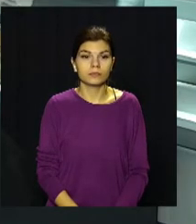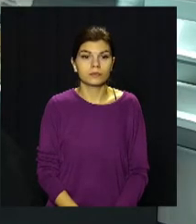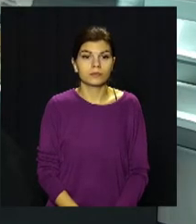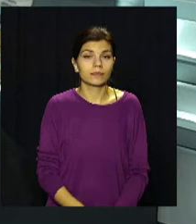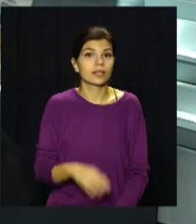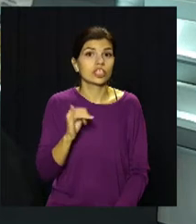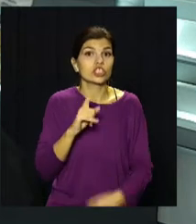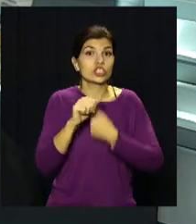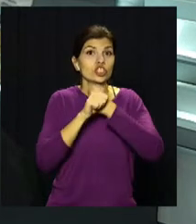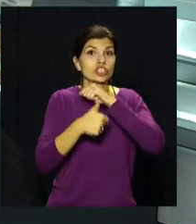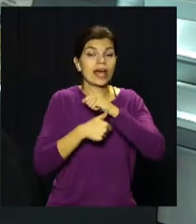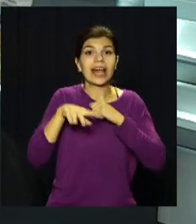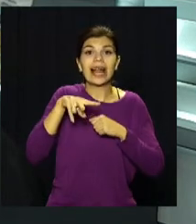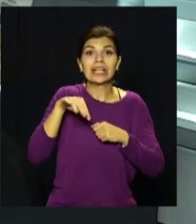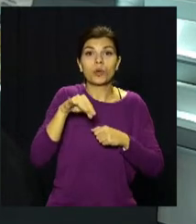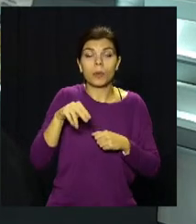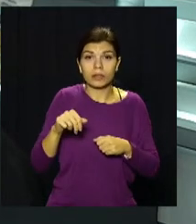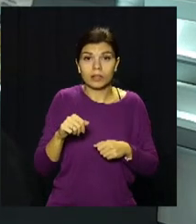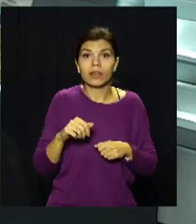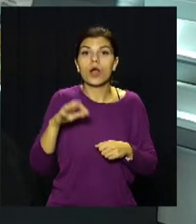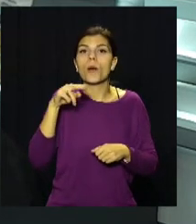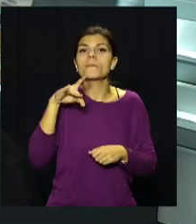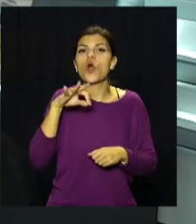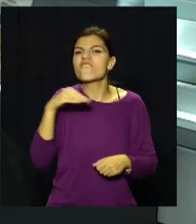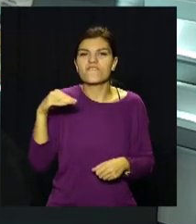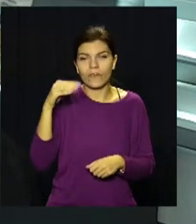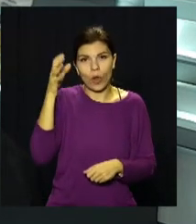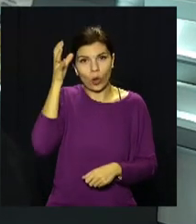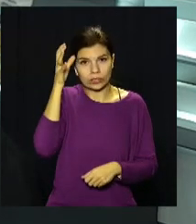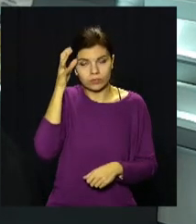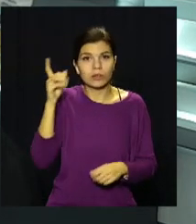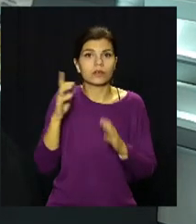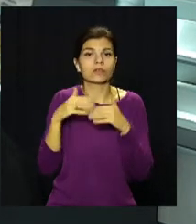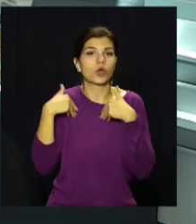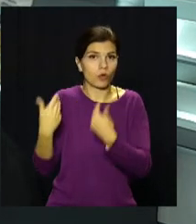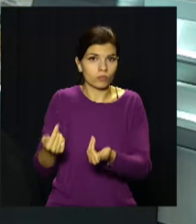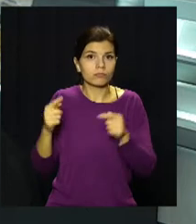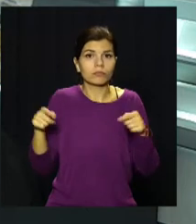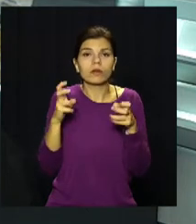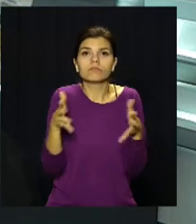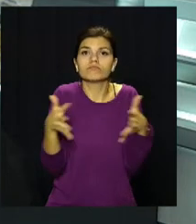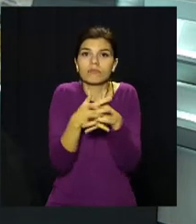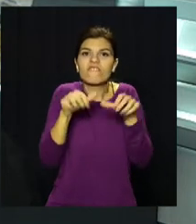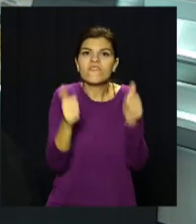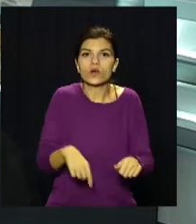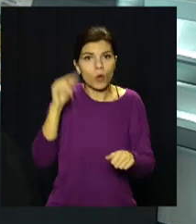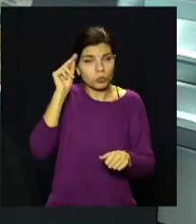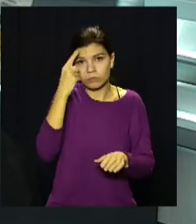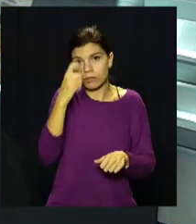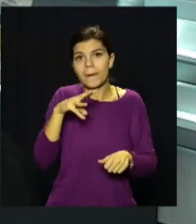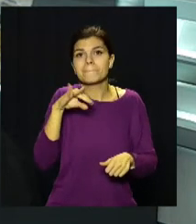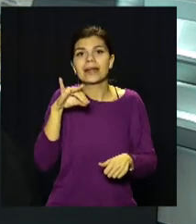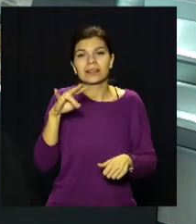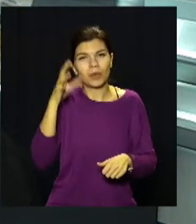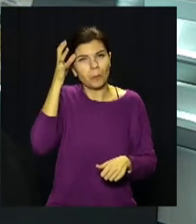Із 16 листопада закладам профосвіти рекомендовано організувати навчання у змішаній формі, повідомляють у